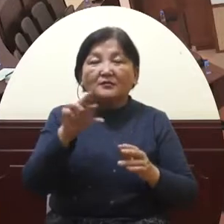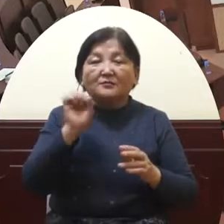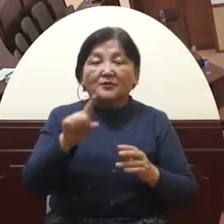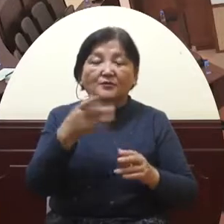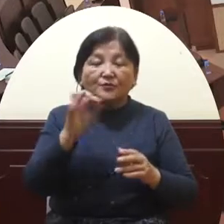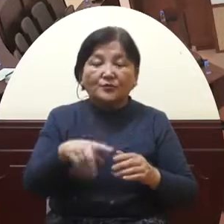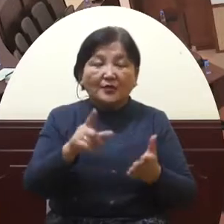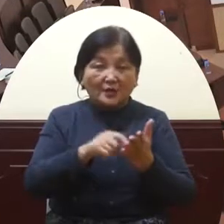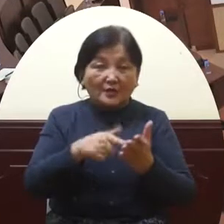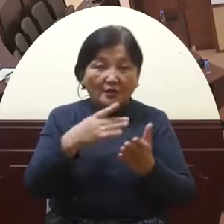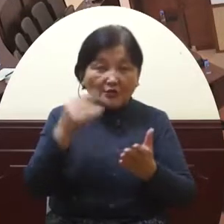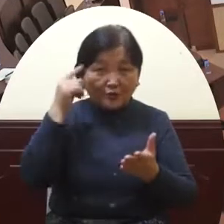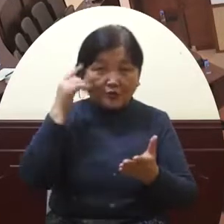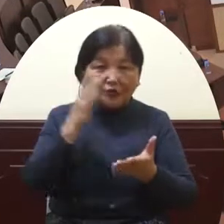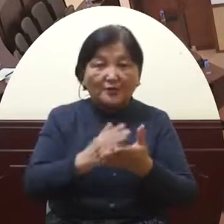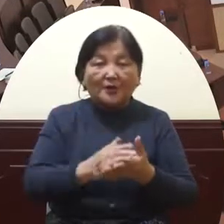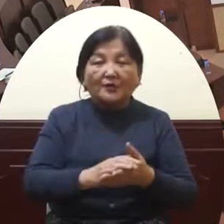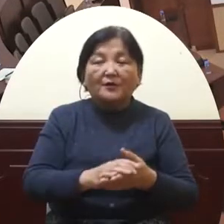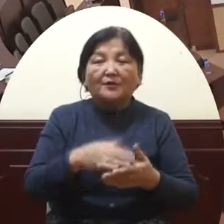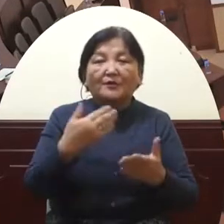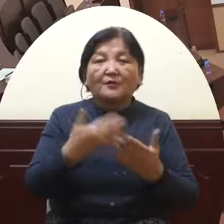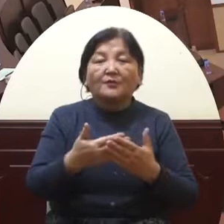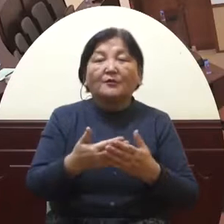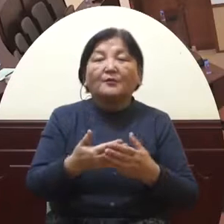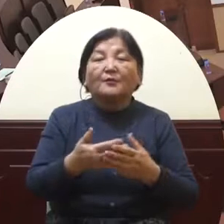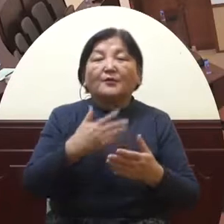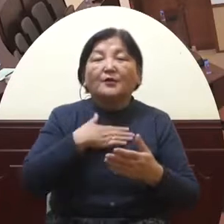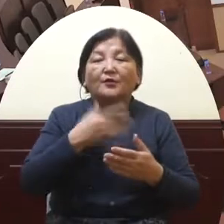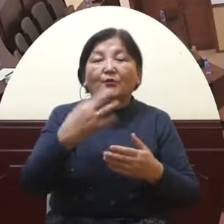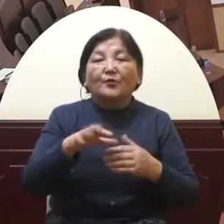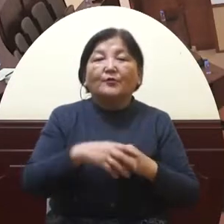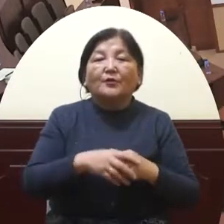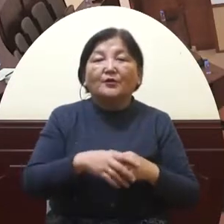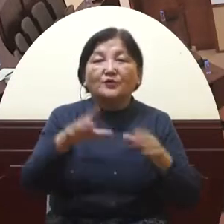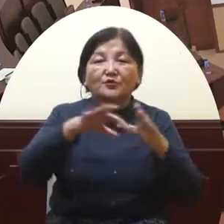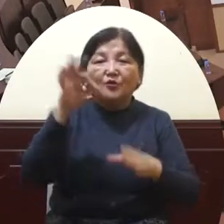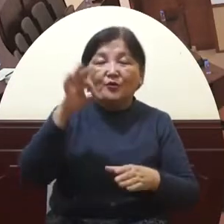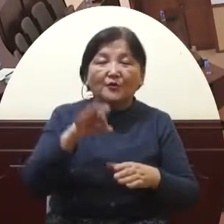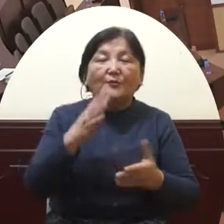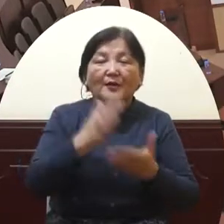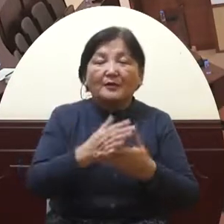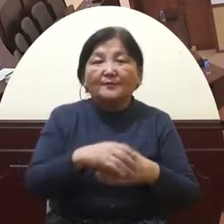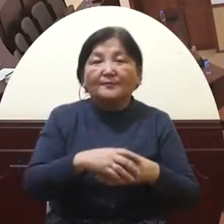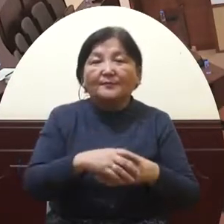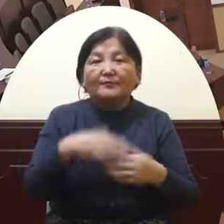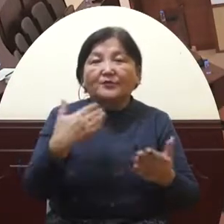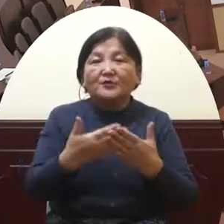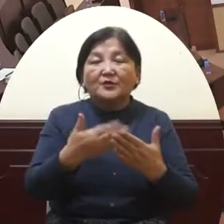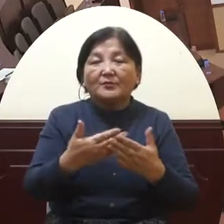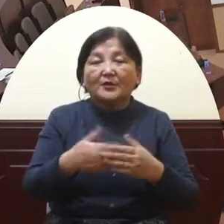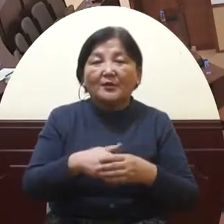миний асуухгүй байгаа зүйл нь гэхэд одоо хөрөний зурагсаа гэдэг чинь бидний хувьд бас нэг юм сонголт юм ярьж байгаа шүү дээ. Тэгээд одоо